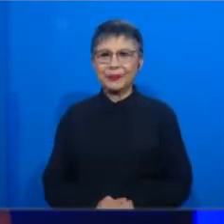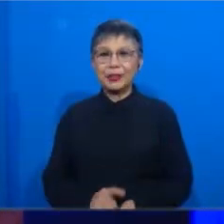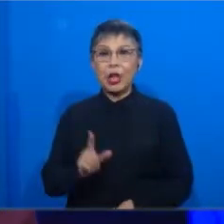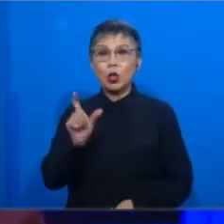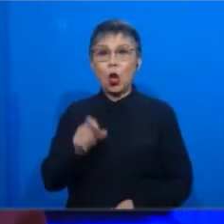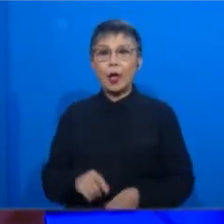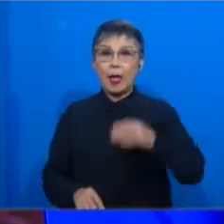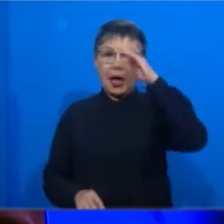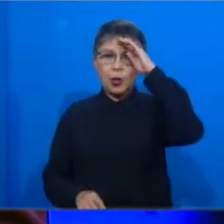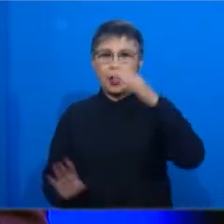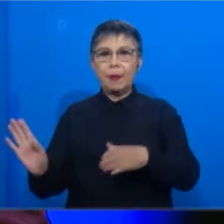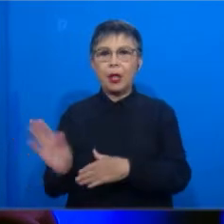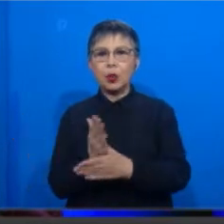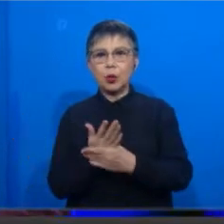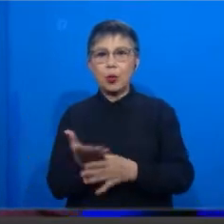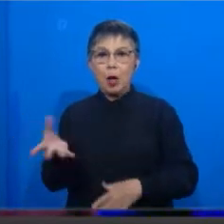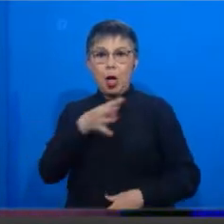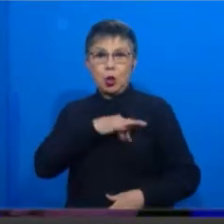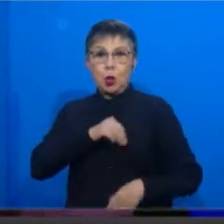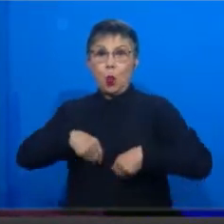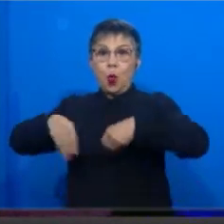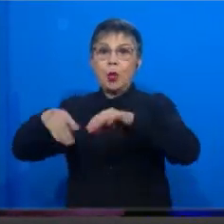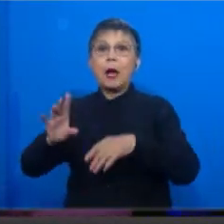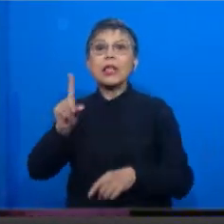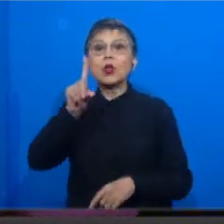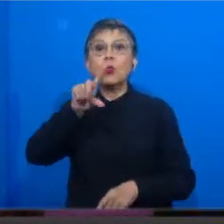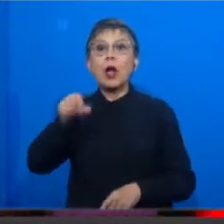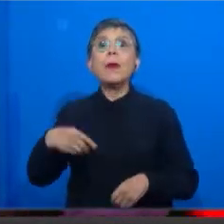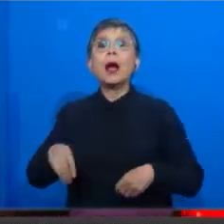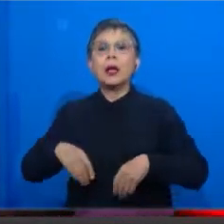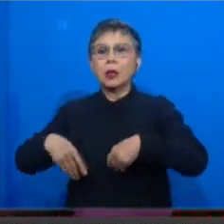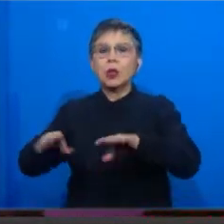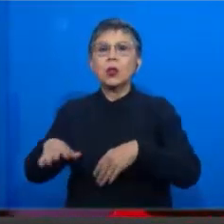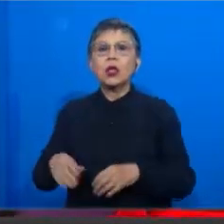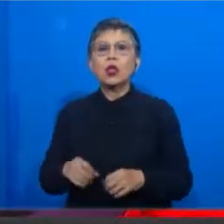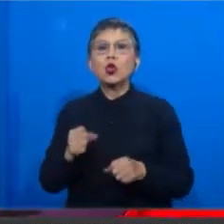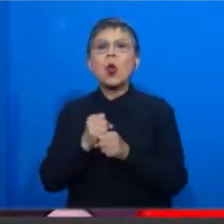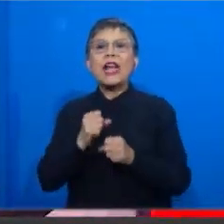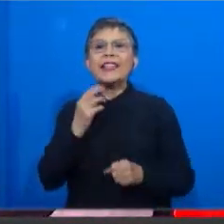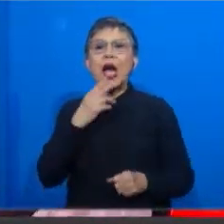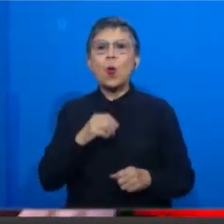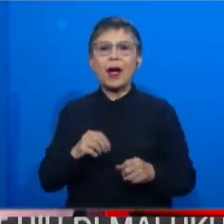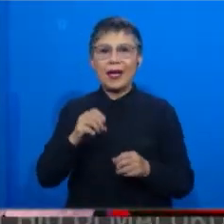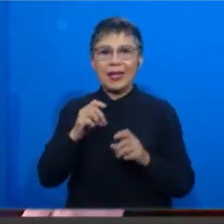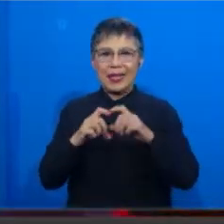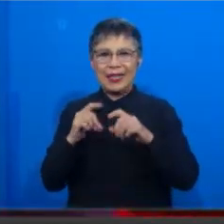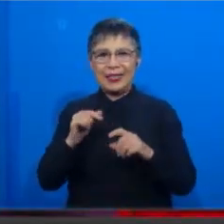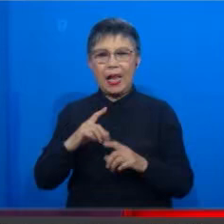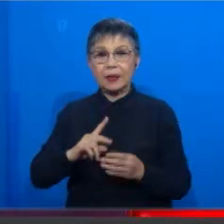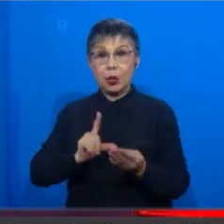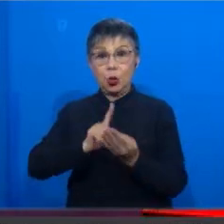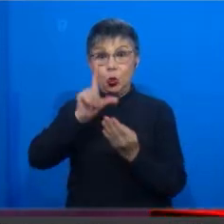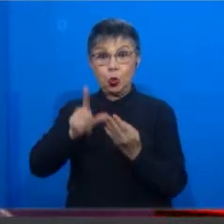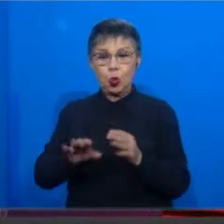Seorang pria di Banyumas, Jawa Tengah meraih omset penjualan miliaran rupiah per bulan dari usaha gula Jawa Kristal. Sementara seorang warga Lumajang membudidayakan